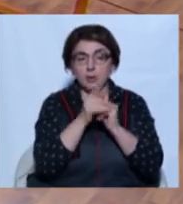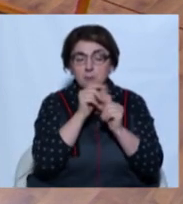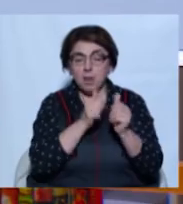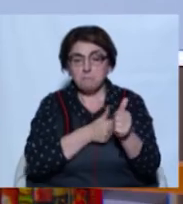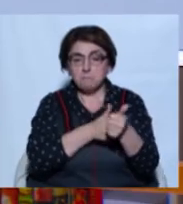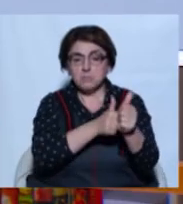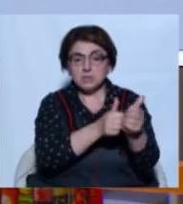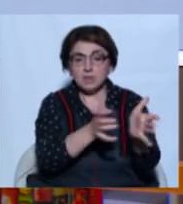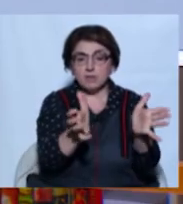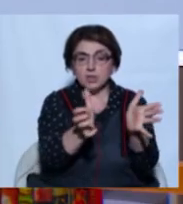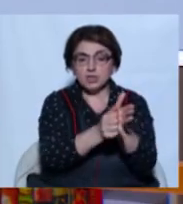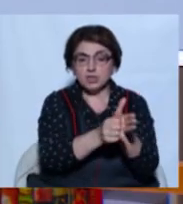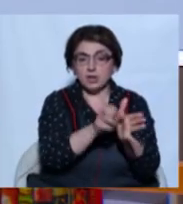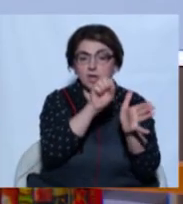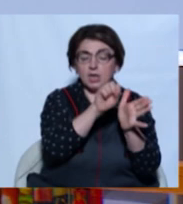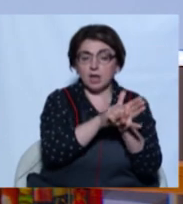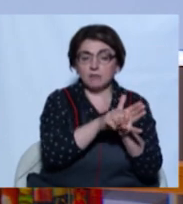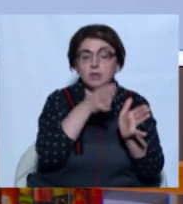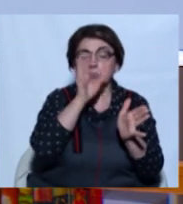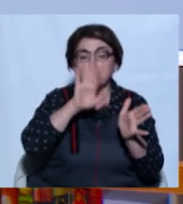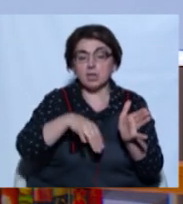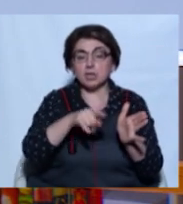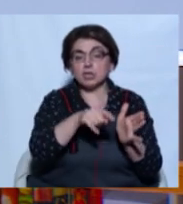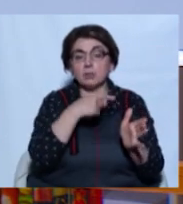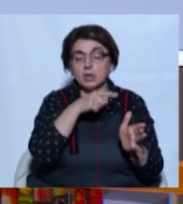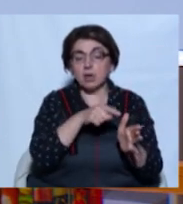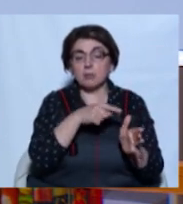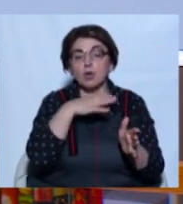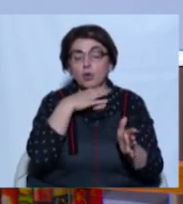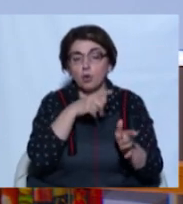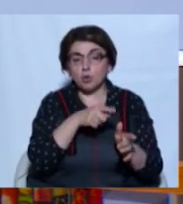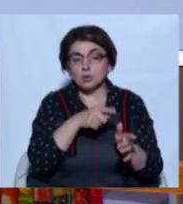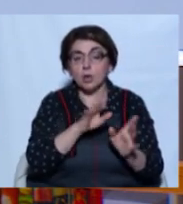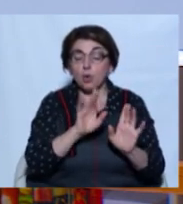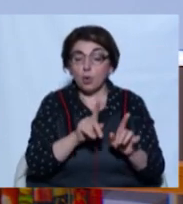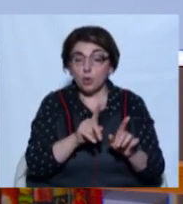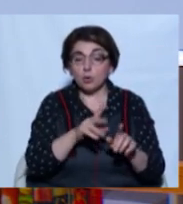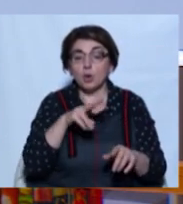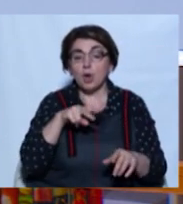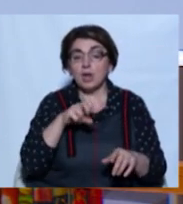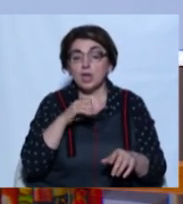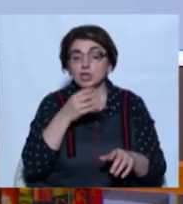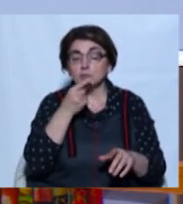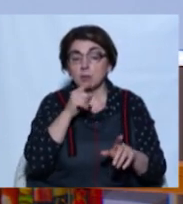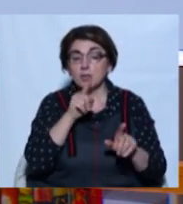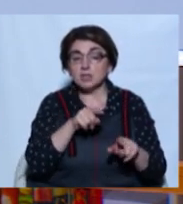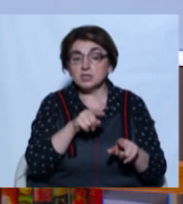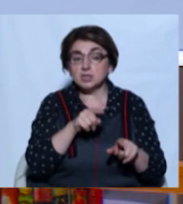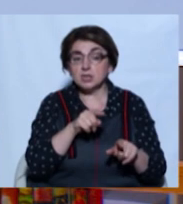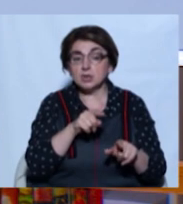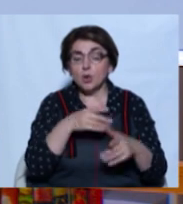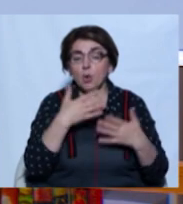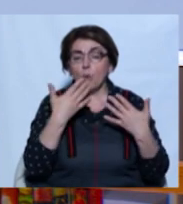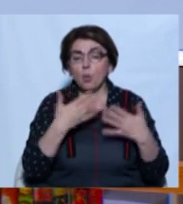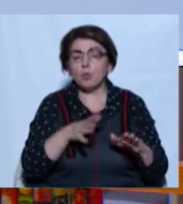მისდევენ, იჭერენ, კლავენ და ისე ჭამენ თავიანთ მსხვერპლს. Რაც შეეხება ლეშის მჭამელებს, ისინი